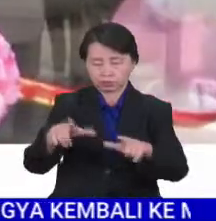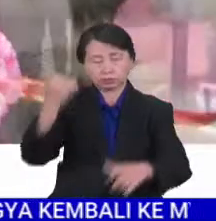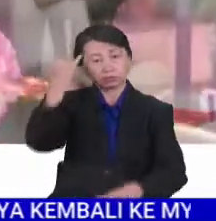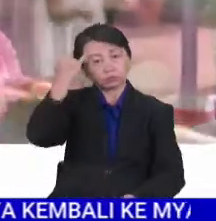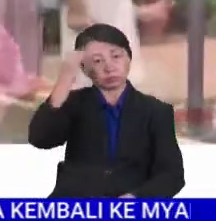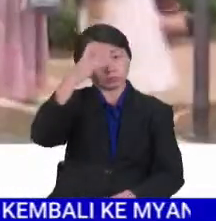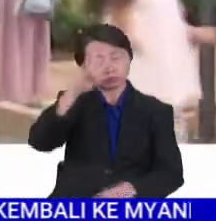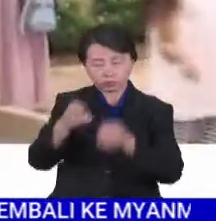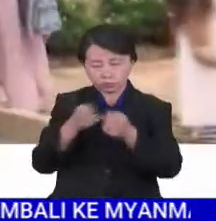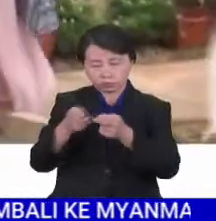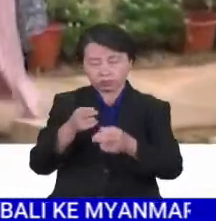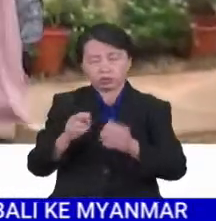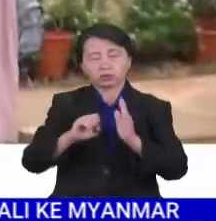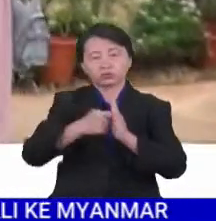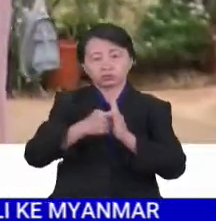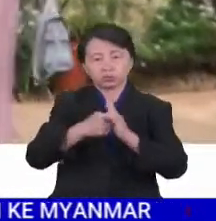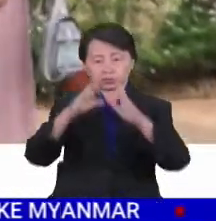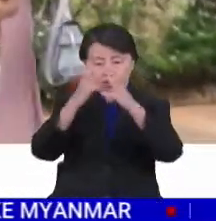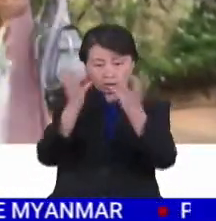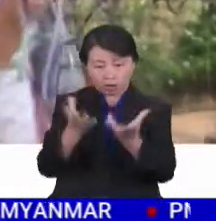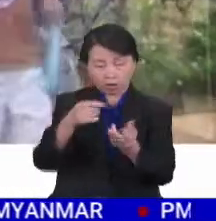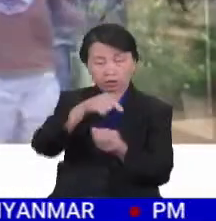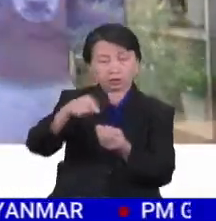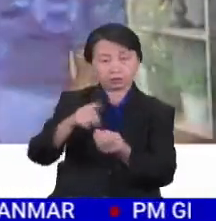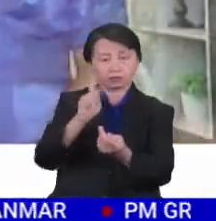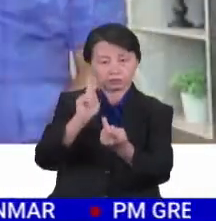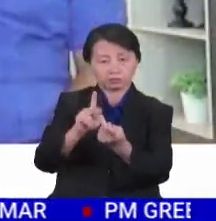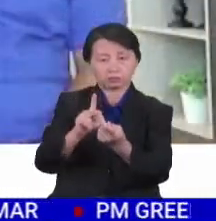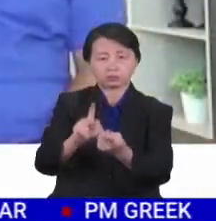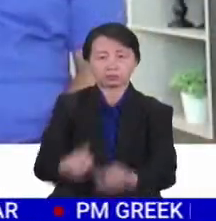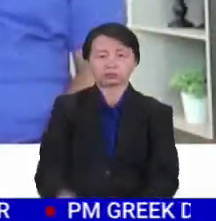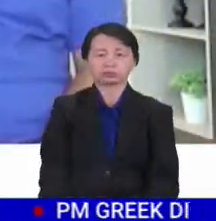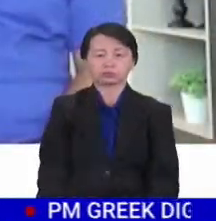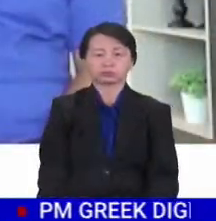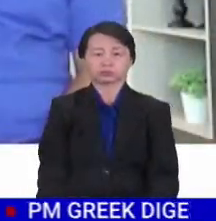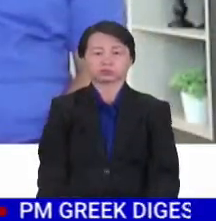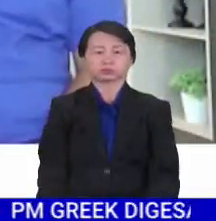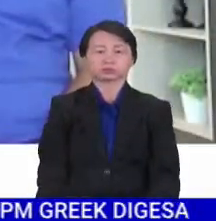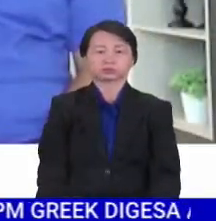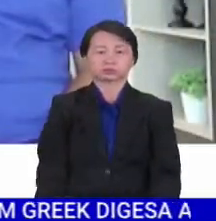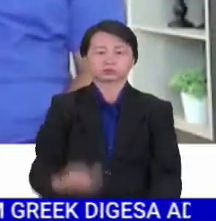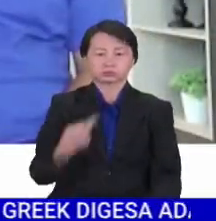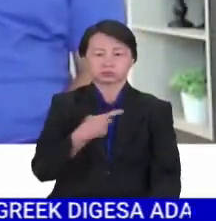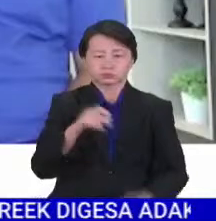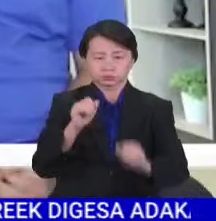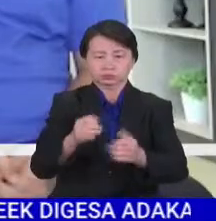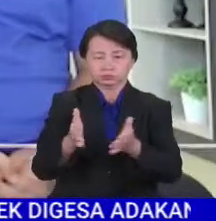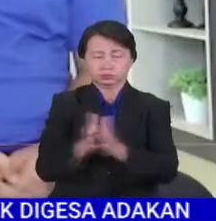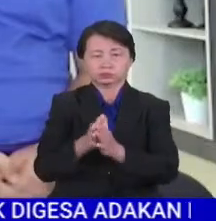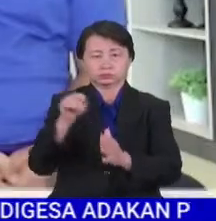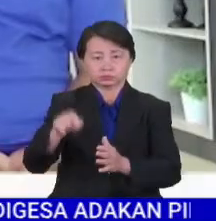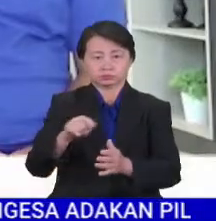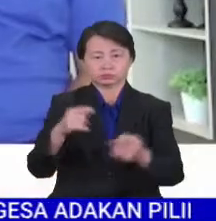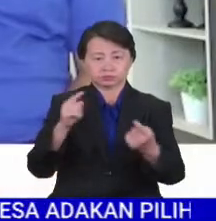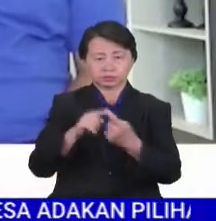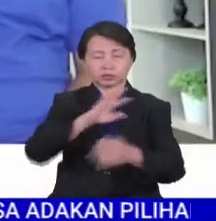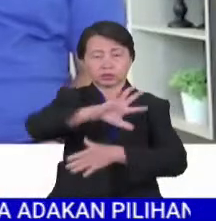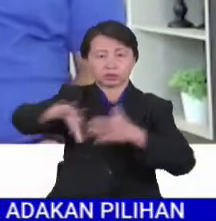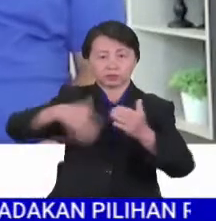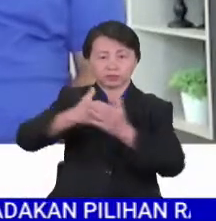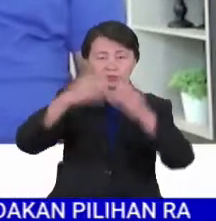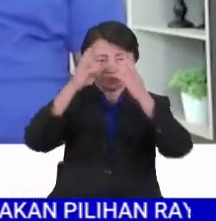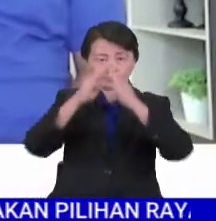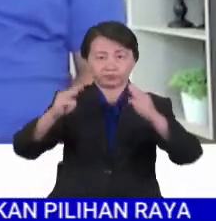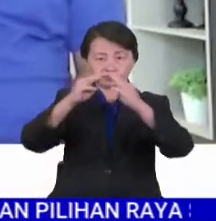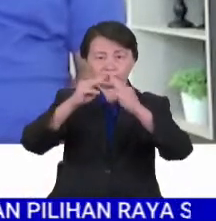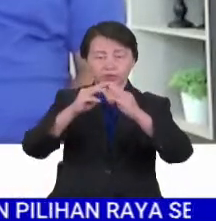ideal untuk pengurusan sumber dan alam yang lestari. If we can deploy benda ni kepada semua masjid-masjid,